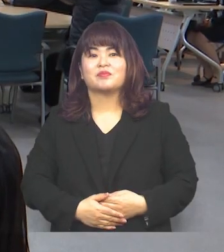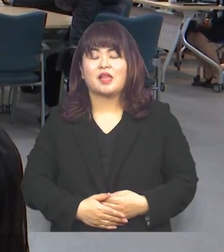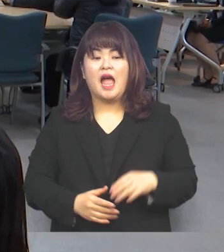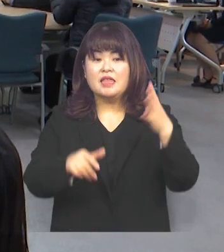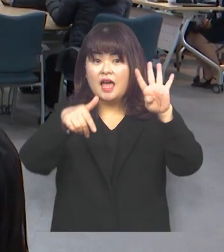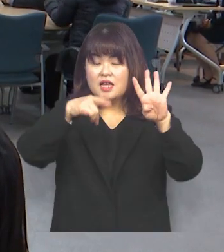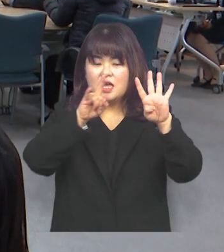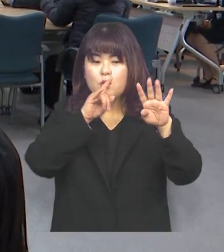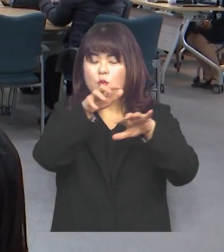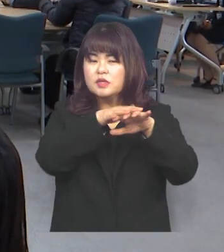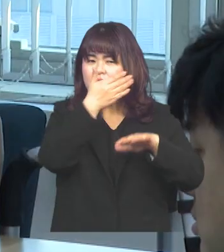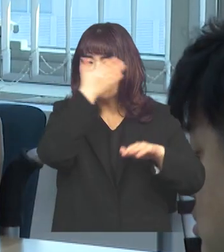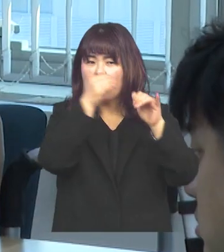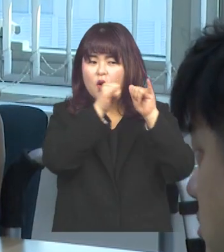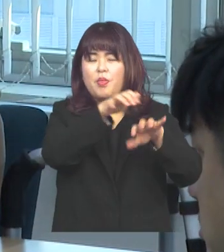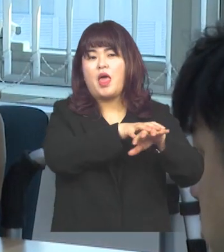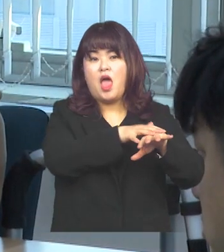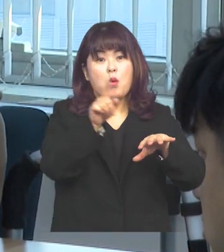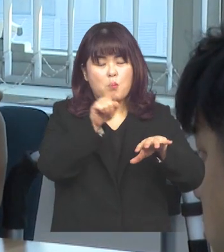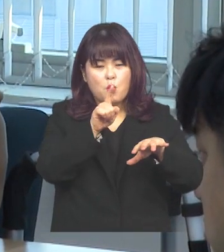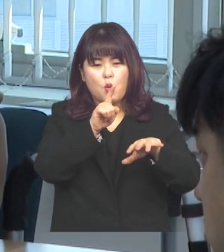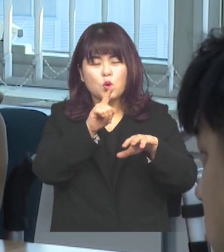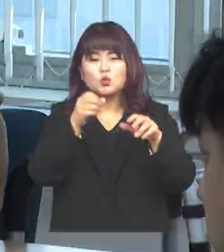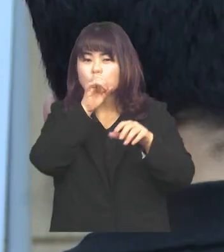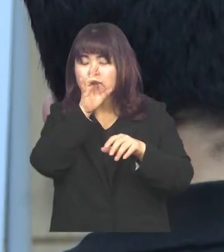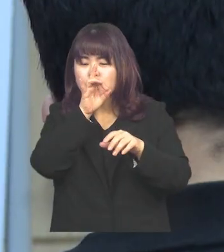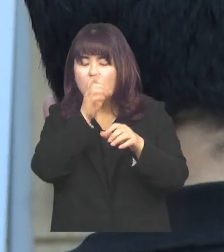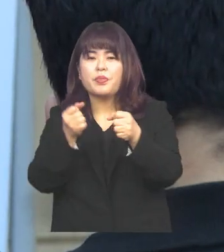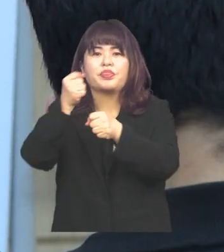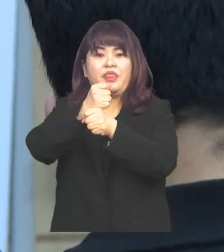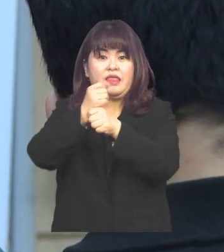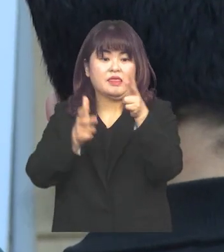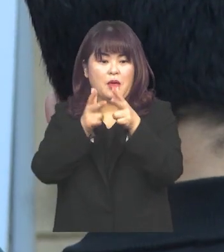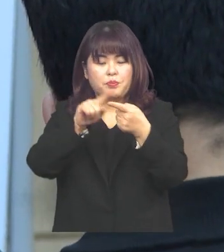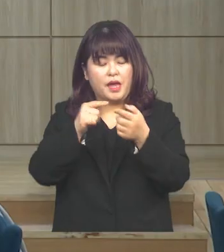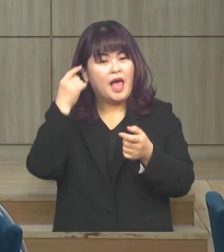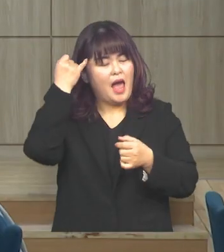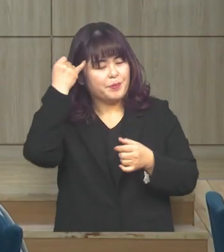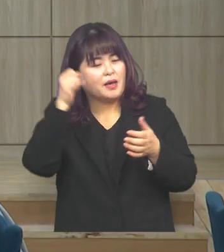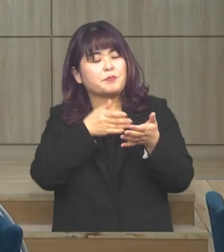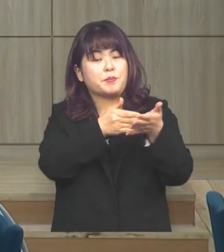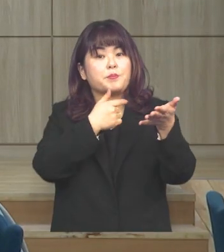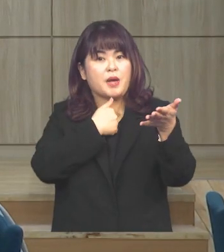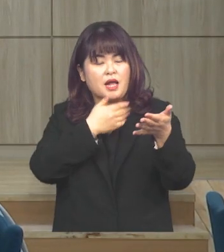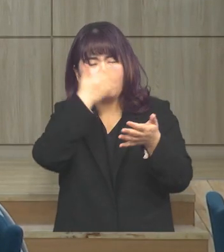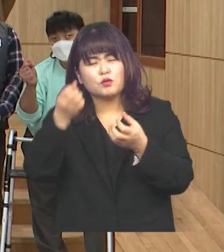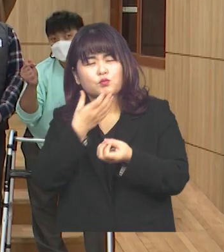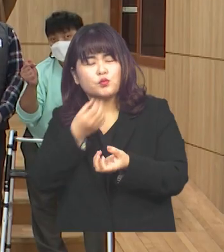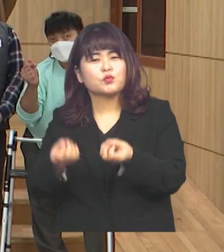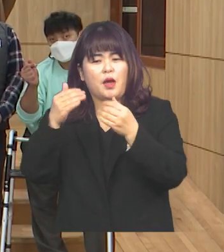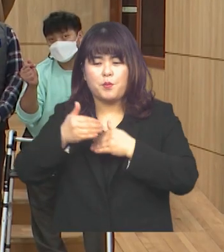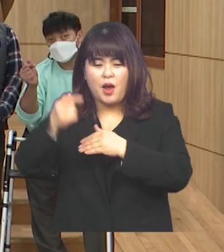제4기 용인청년정책네트워크는 중앙동 도시재생사업의 아이디어를 제안하고 청년축제를 기획하는 등 용인 청년의